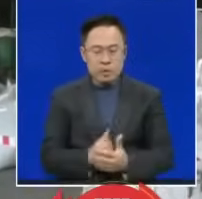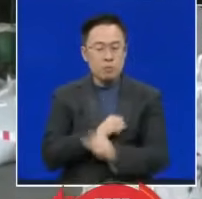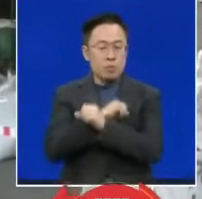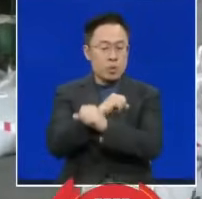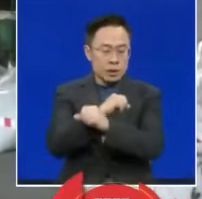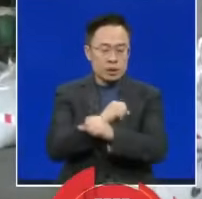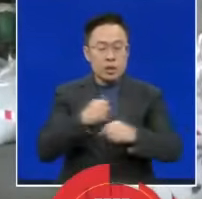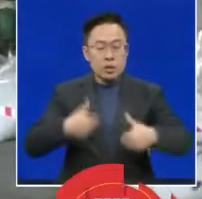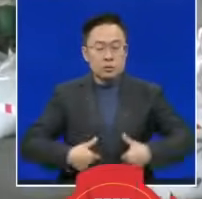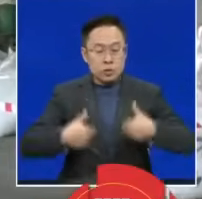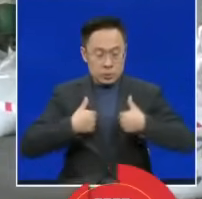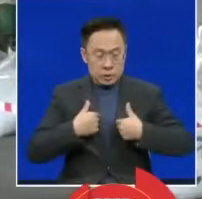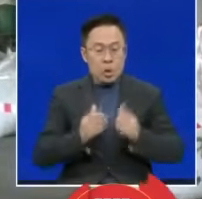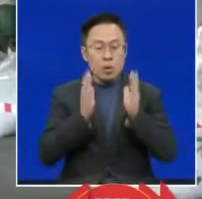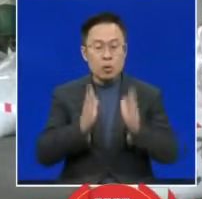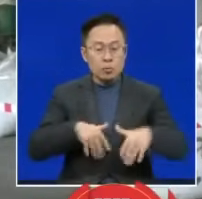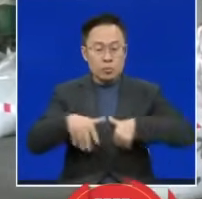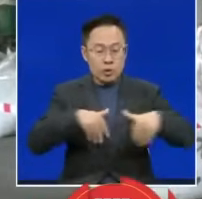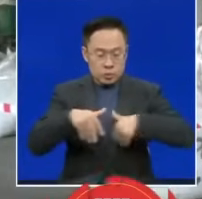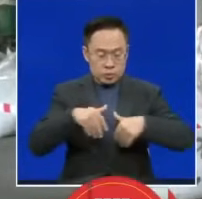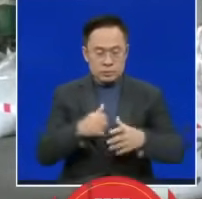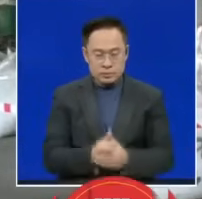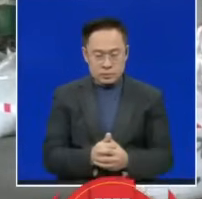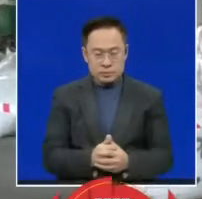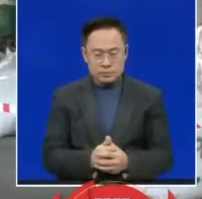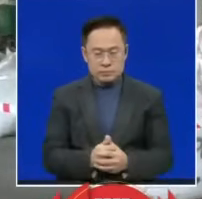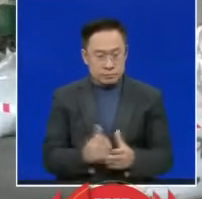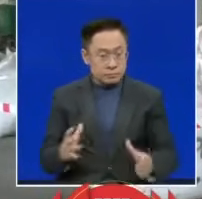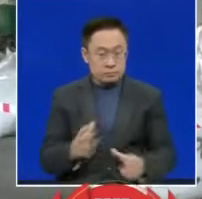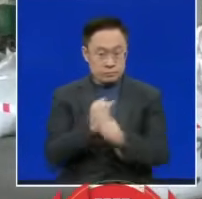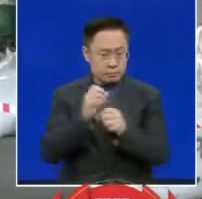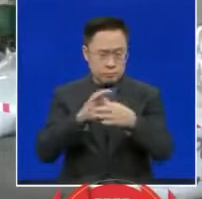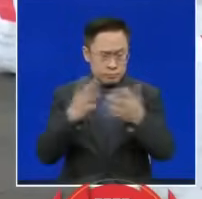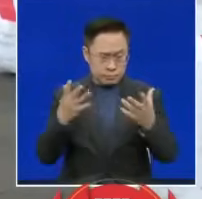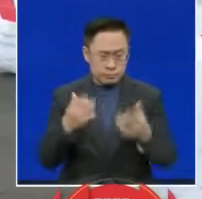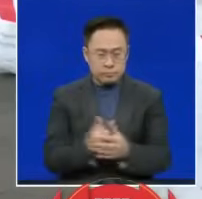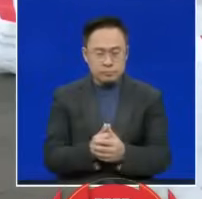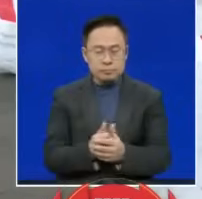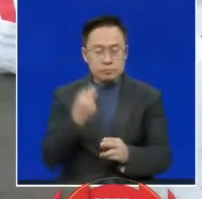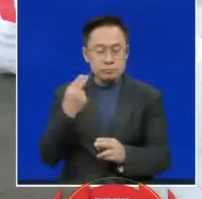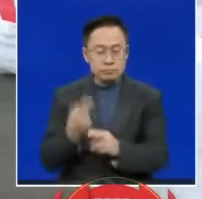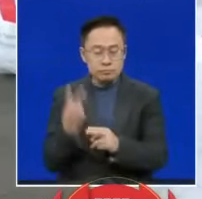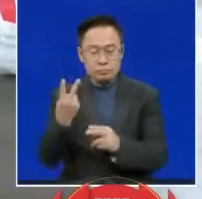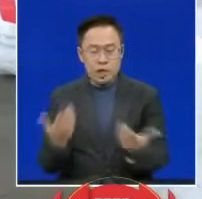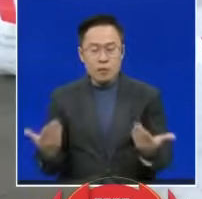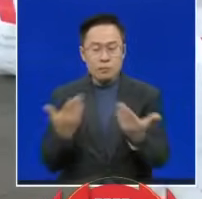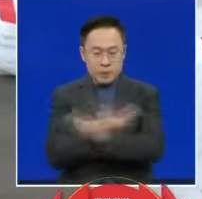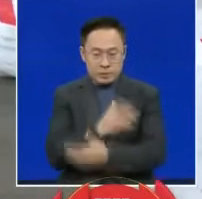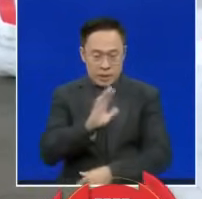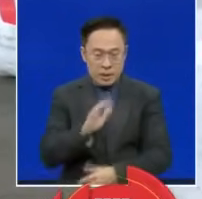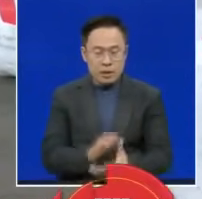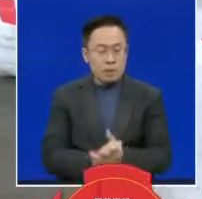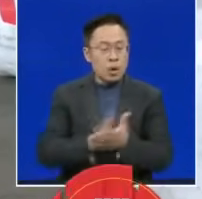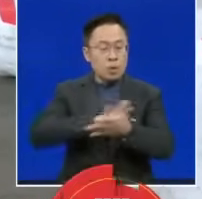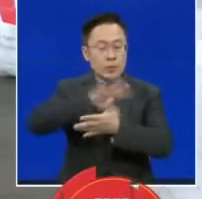ปกป้องและส่งเสริมพัฒนาความปลอดภัยสาธารณะเธอก็บอกว่าเธอน่าจะไม่สามารถจะเปลี่ยนนามสกุลหรือเลือกที่จะเลิก